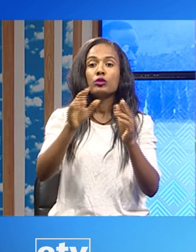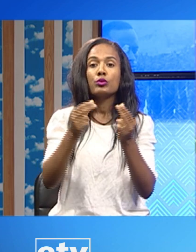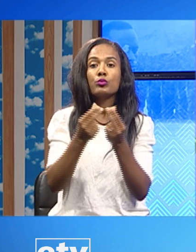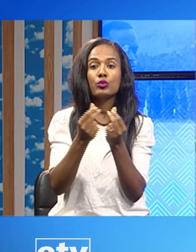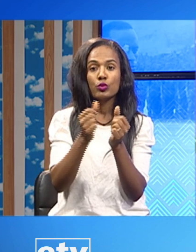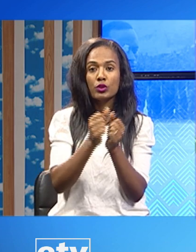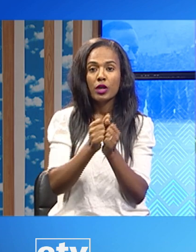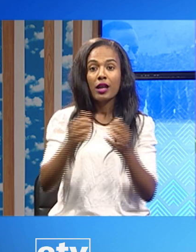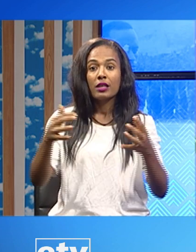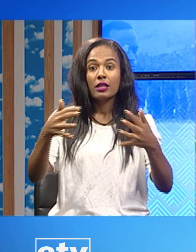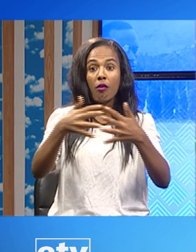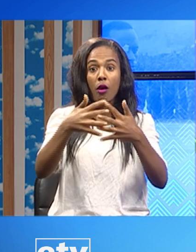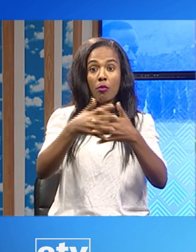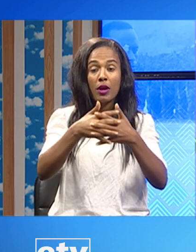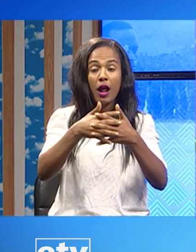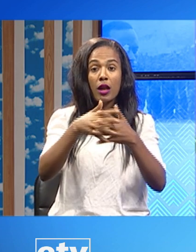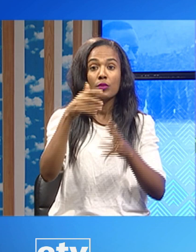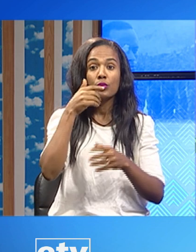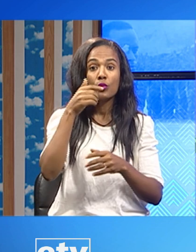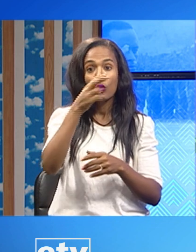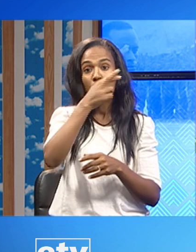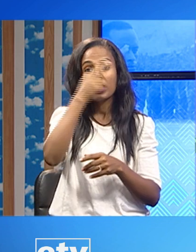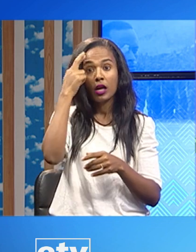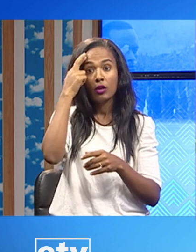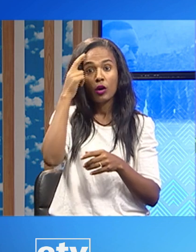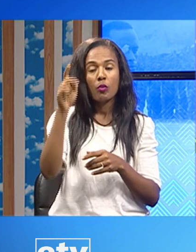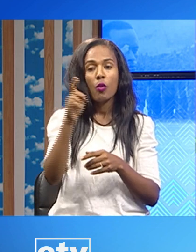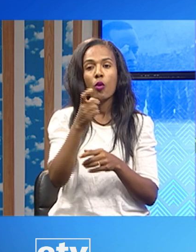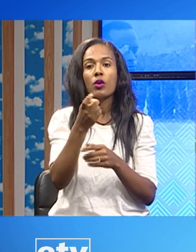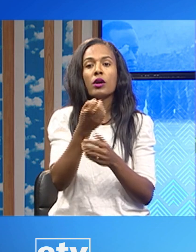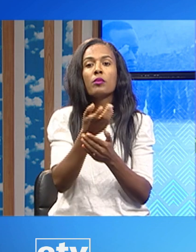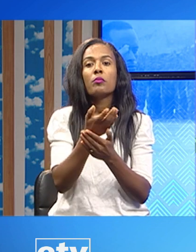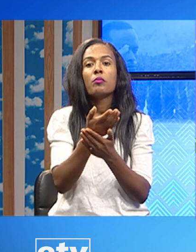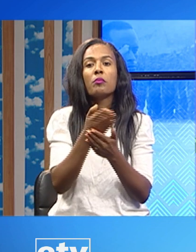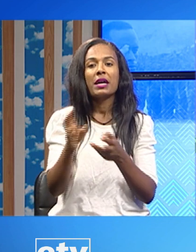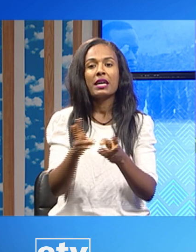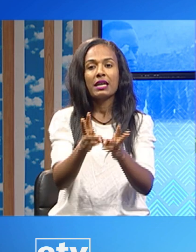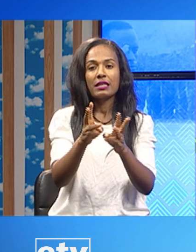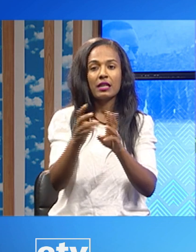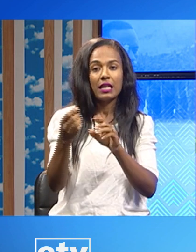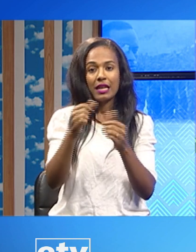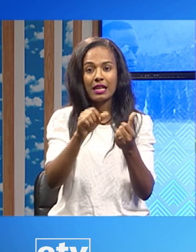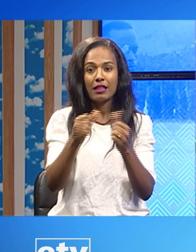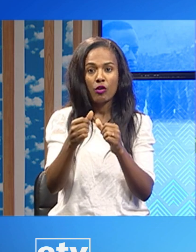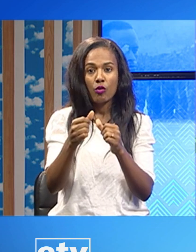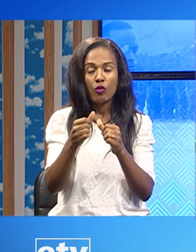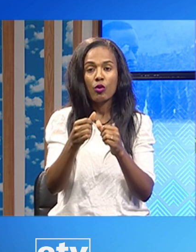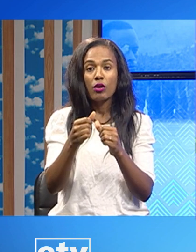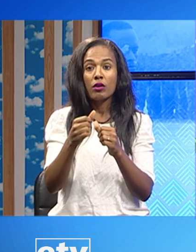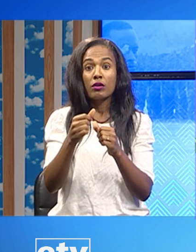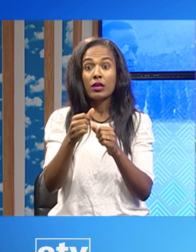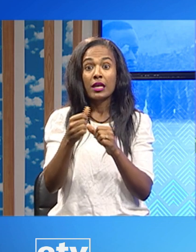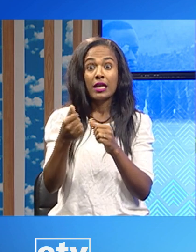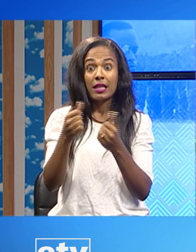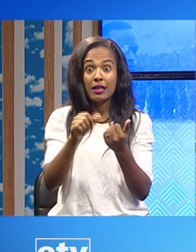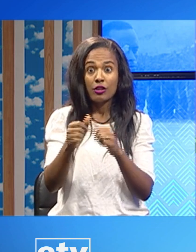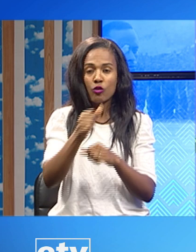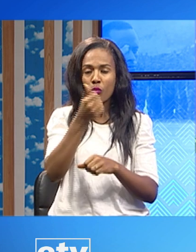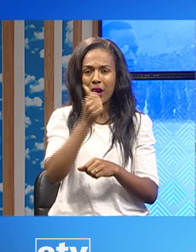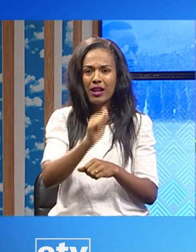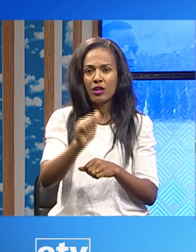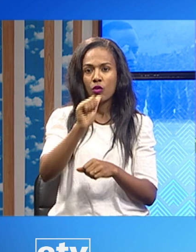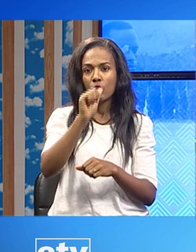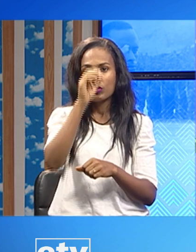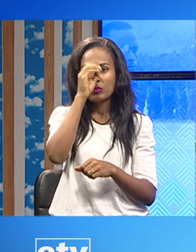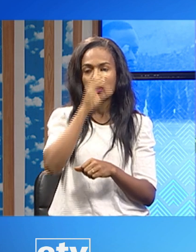ጋር ይተባበራል ብሎ ምክንያታዊ በሆነ መንገድ የተጠረጠረውን ምክንያታዊ በሆነ መልኩ የተጠረጠረውን ማንኛውንም